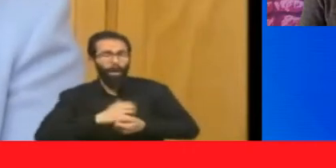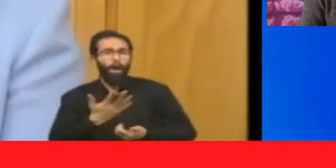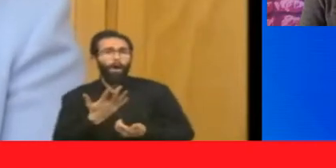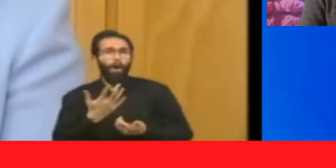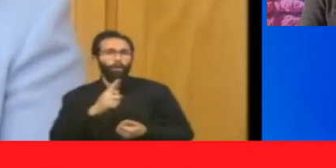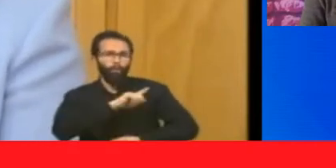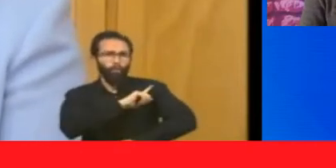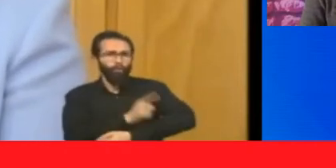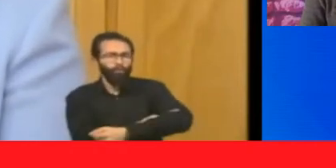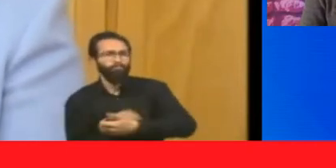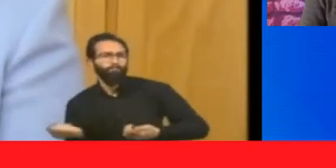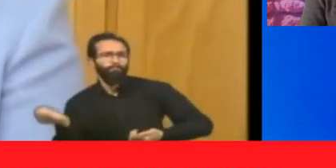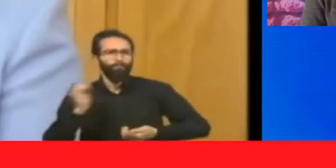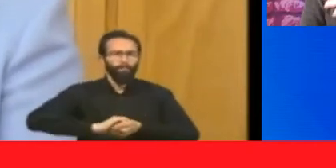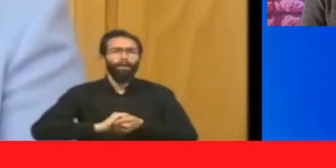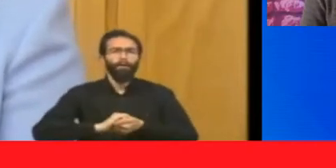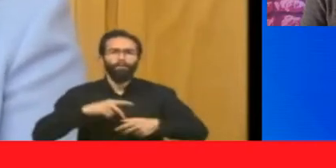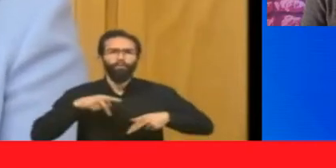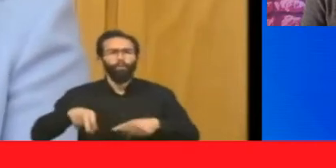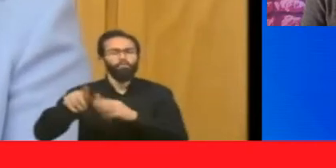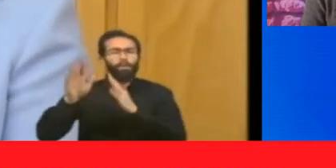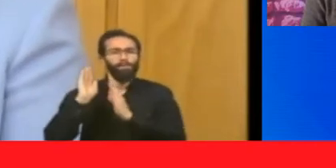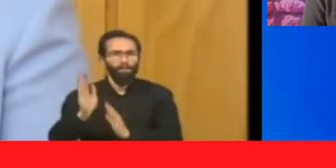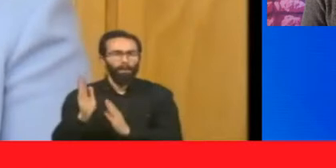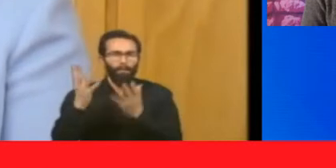birliğiyle ilerleyeceğiz değerli arkadaşlar.